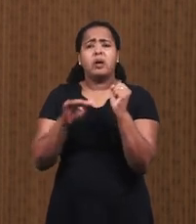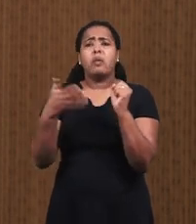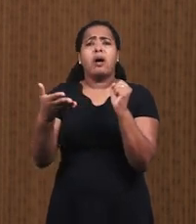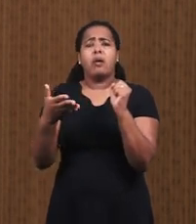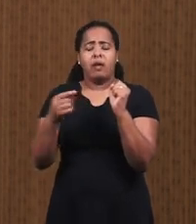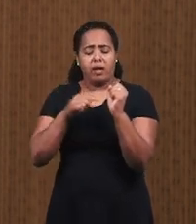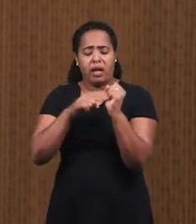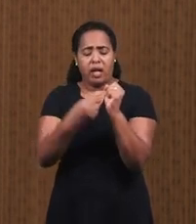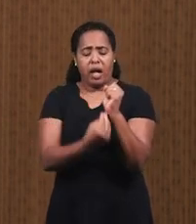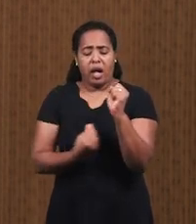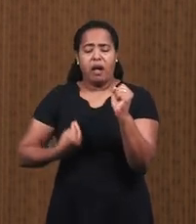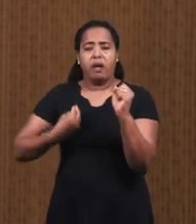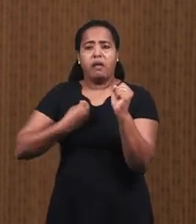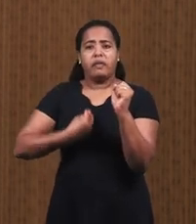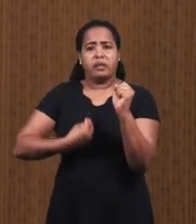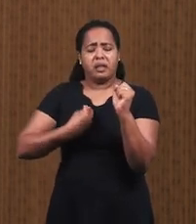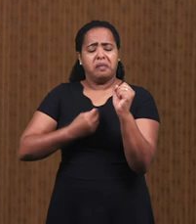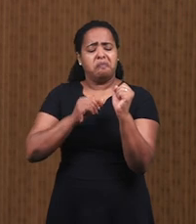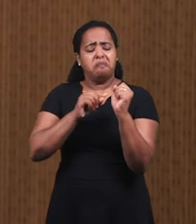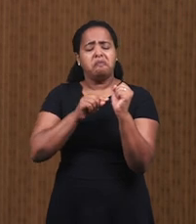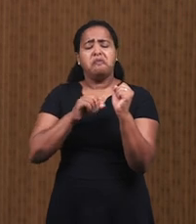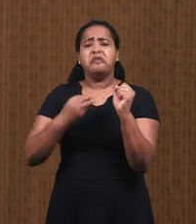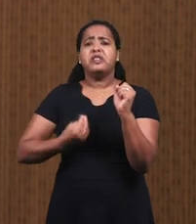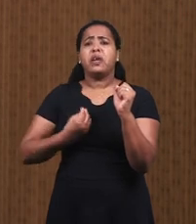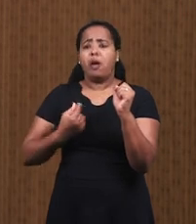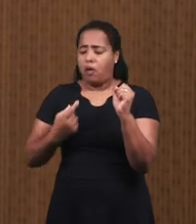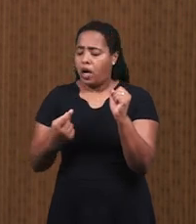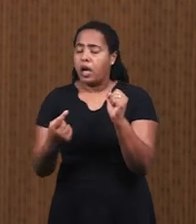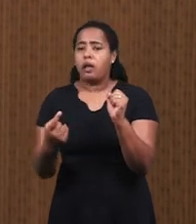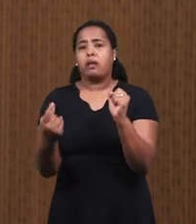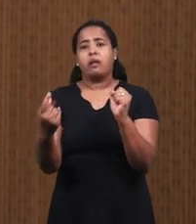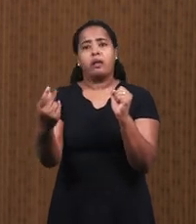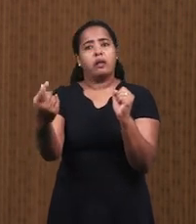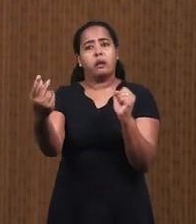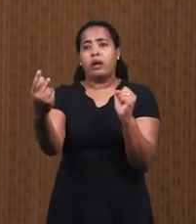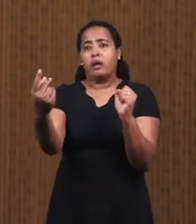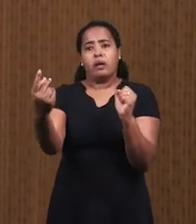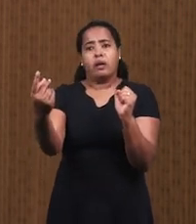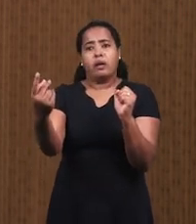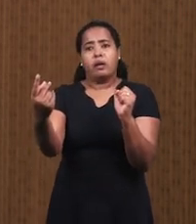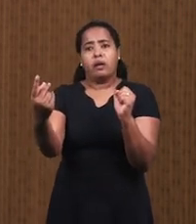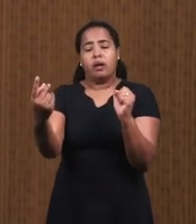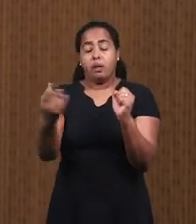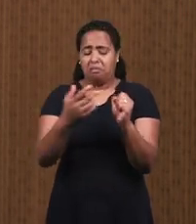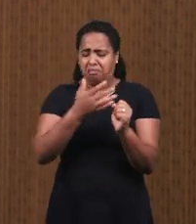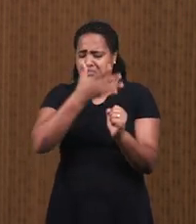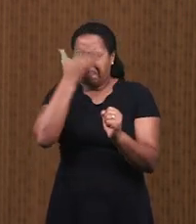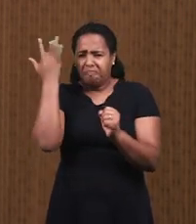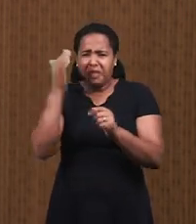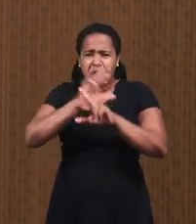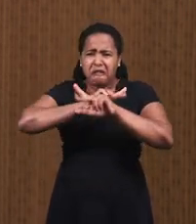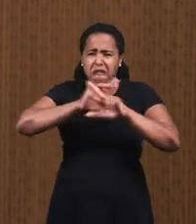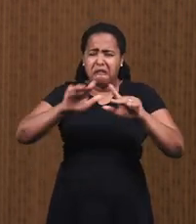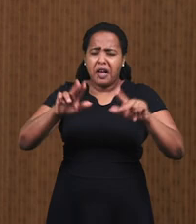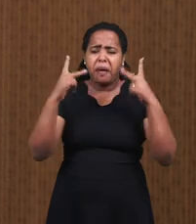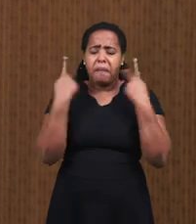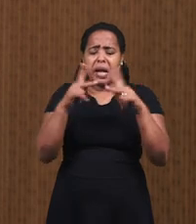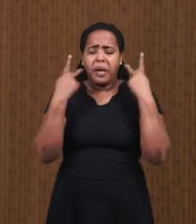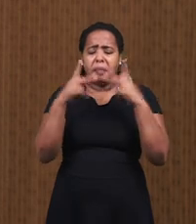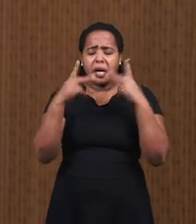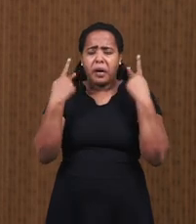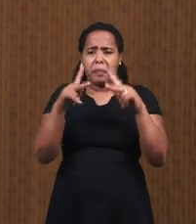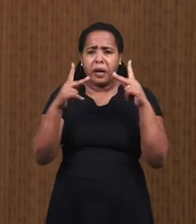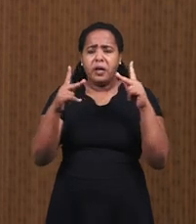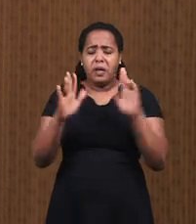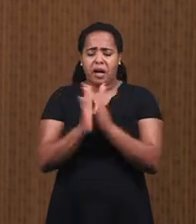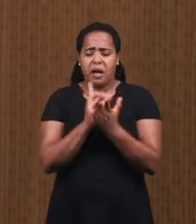тайна? Тайна – это жизнь. Что за жизнь? Вечная жизнь, жизнь с избытком. Многие проповедуют о